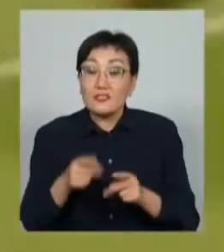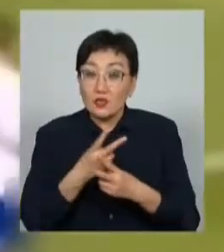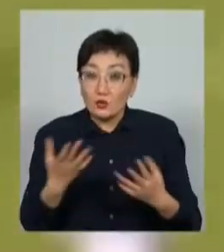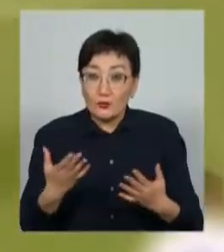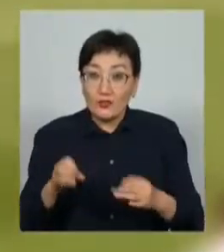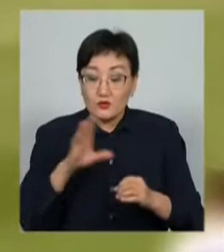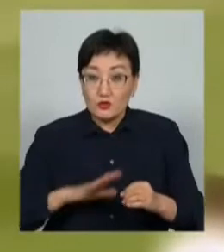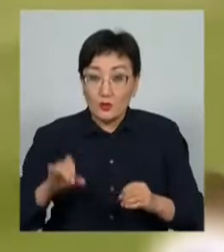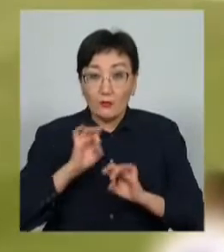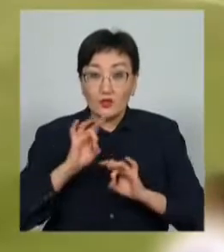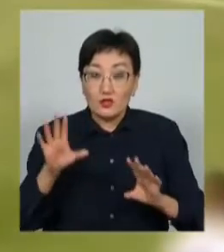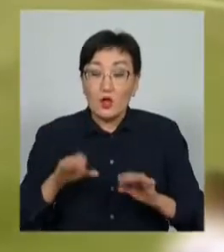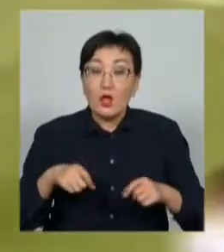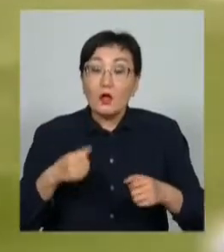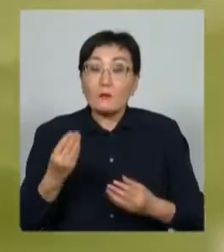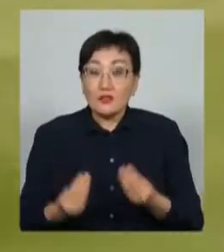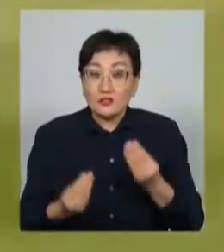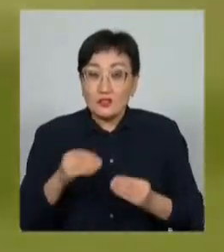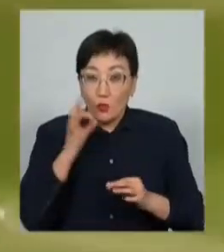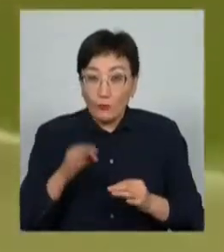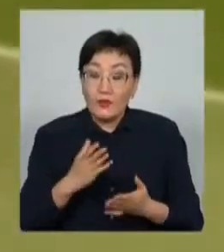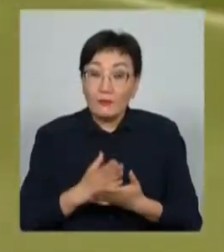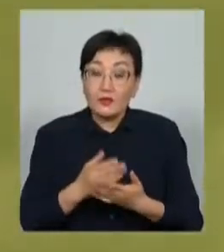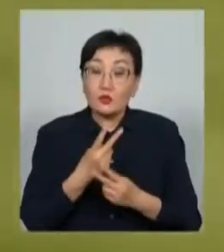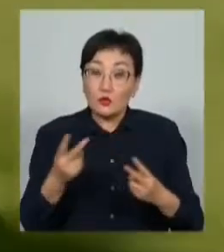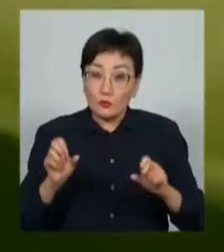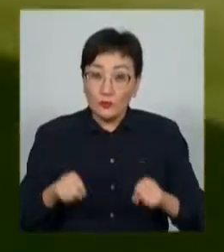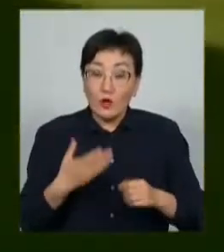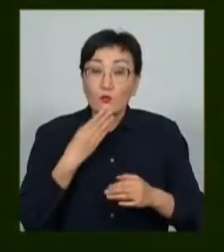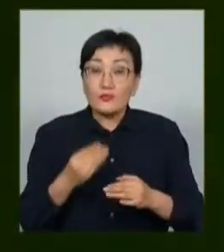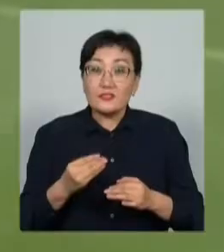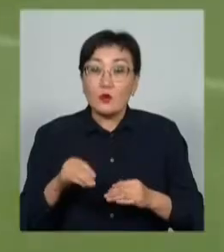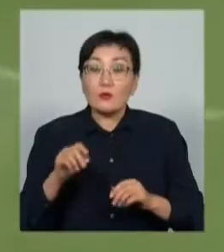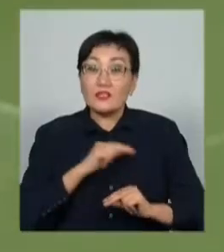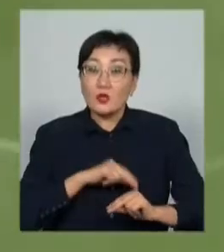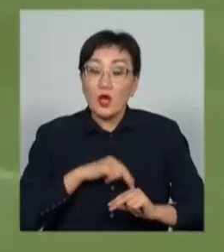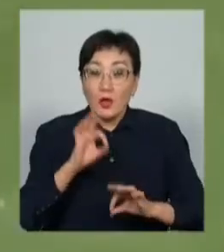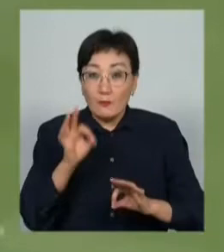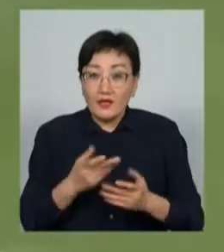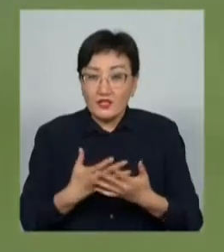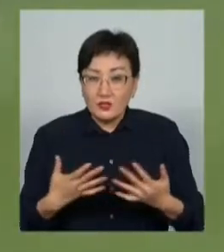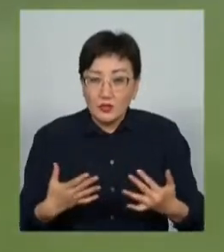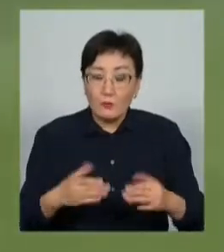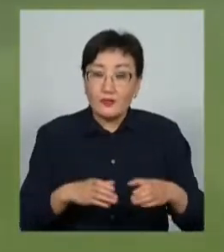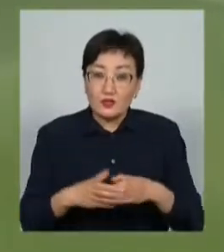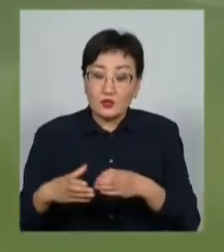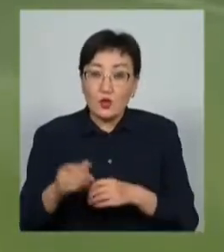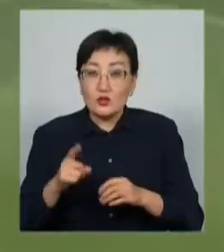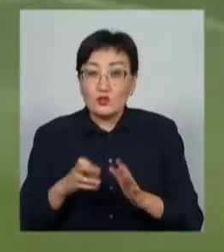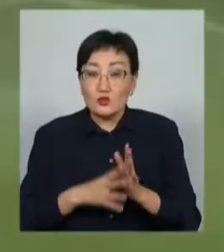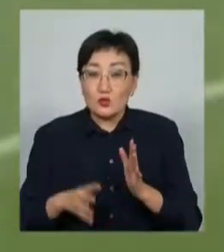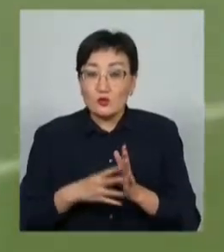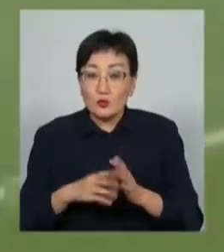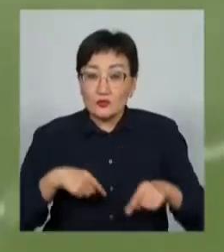қарабақ еуропалық чемпионаттарда ойнау тәжірибесі бар екенін аңғаруға болады. Ол өзінің мансабында Германияның әртүрлі лигаларында 199